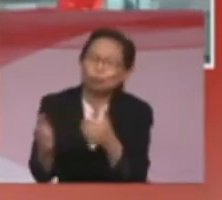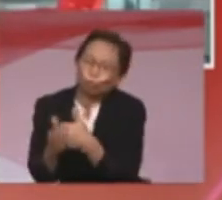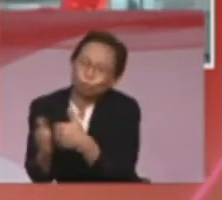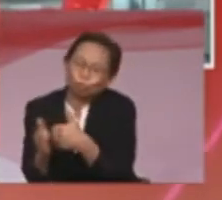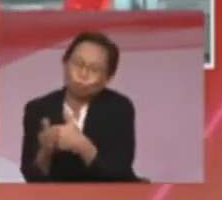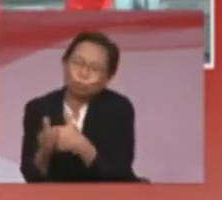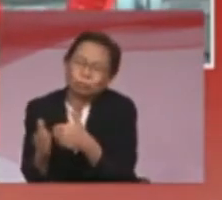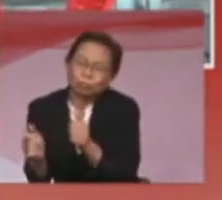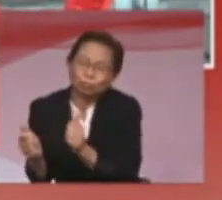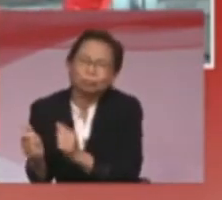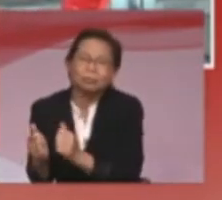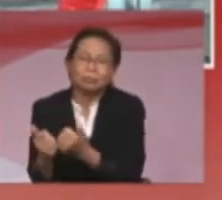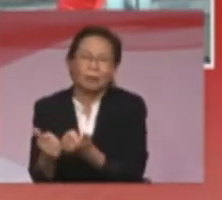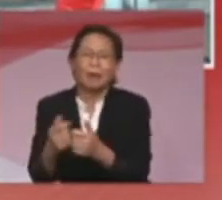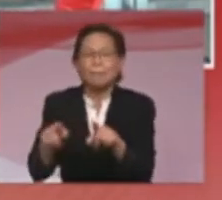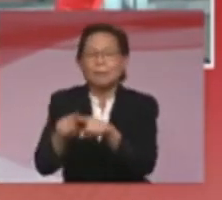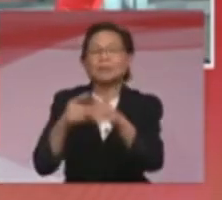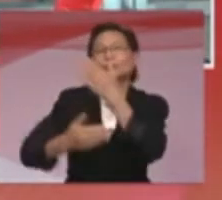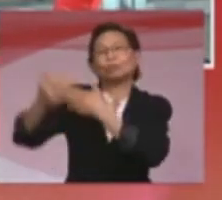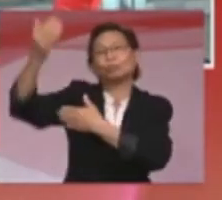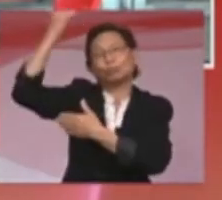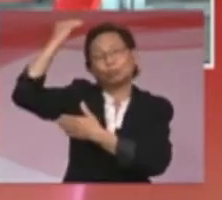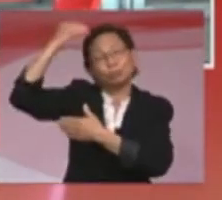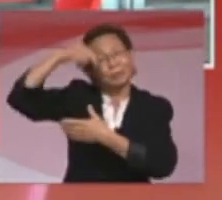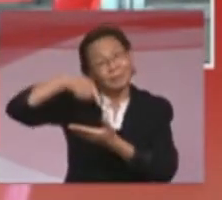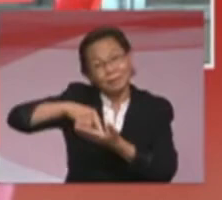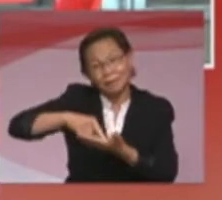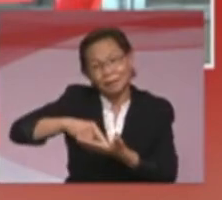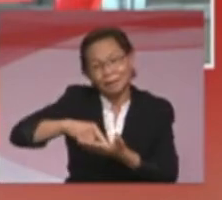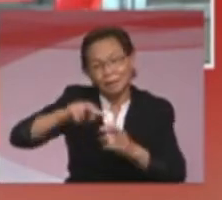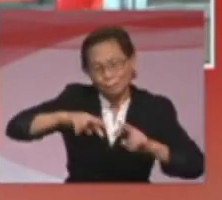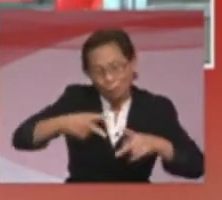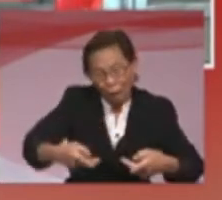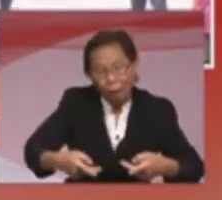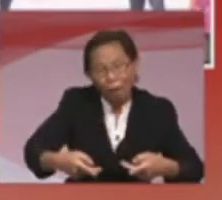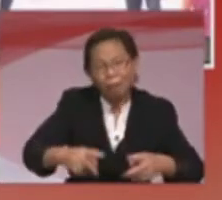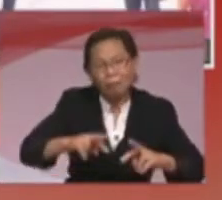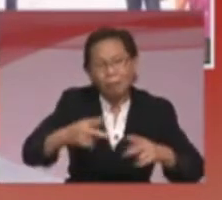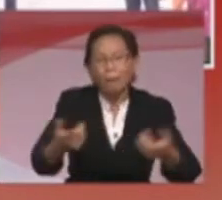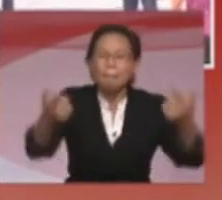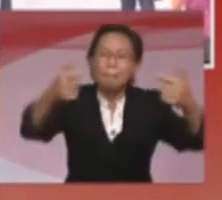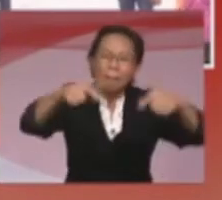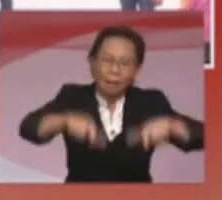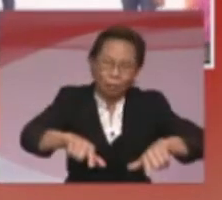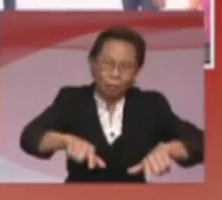biasa, seperti dulu-dulu. Jadi perkara ini juga